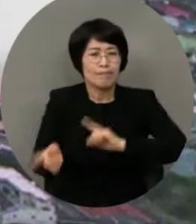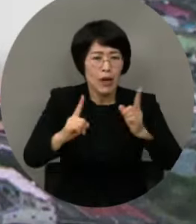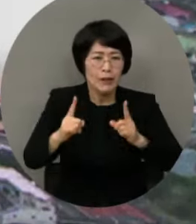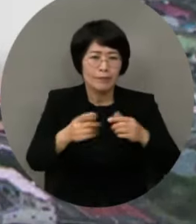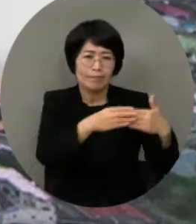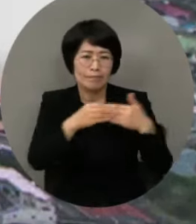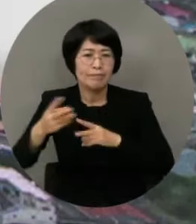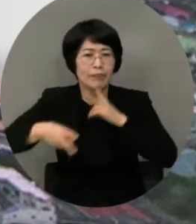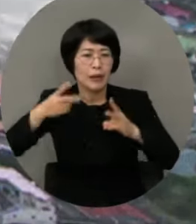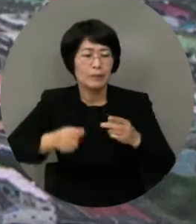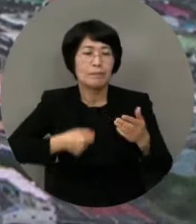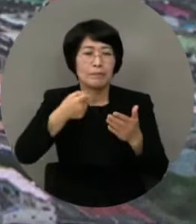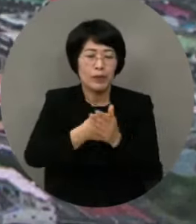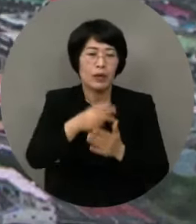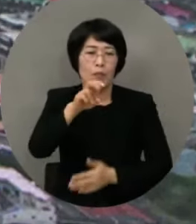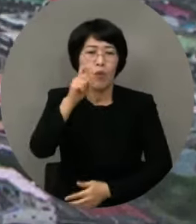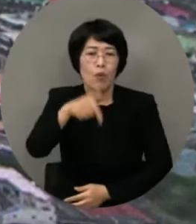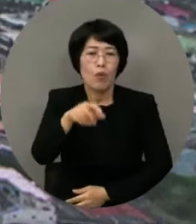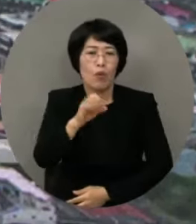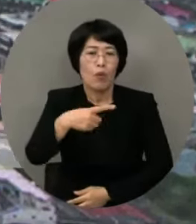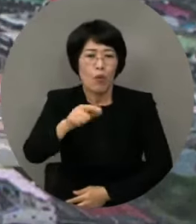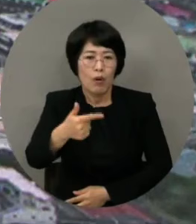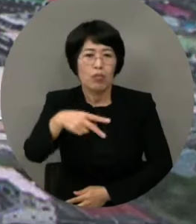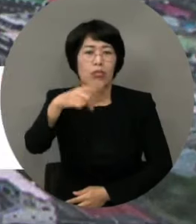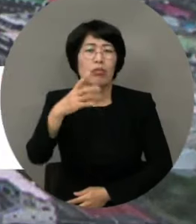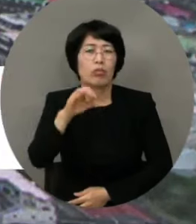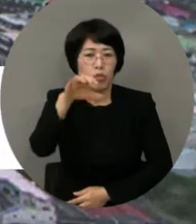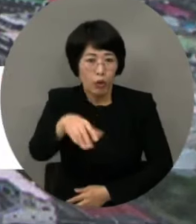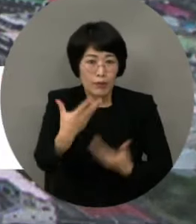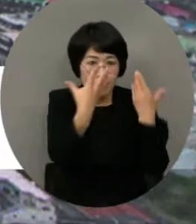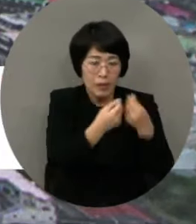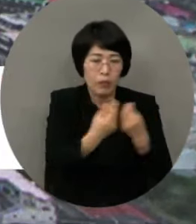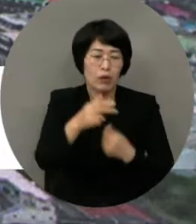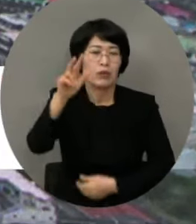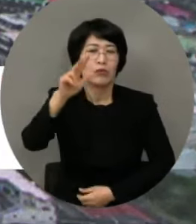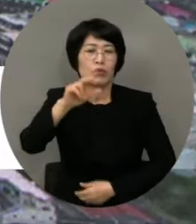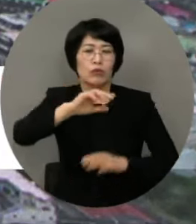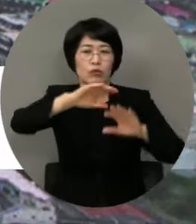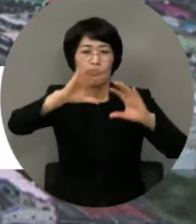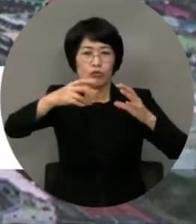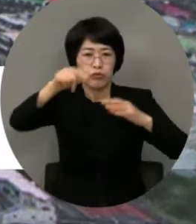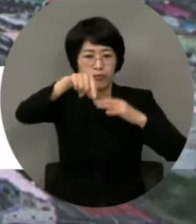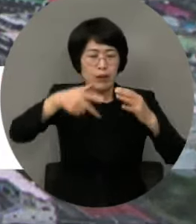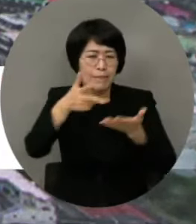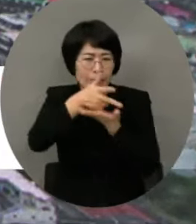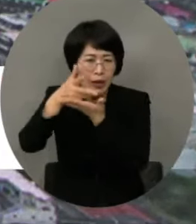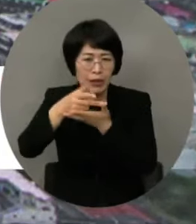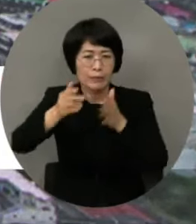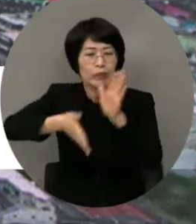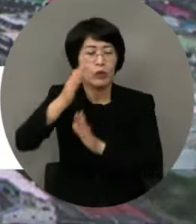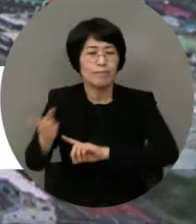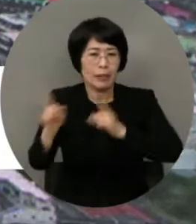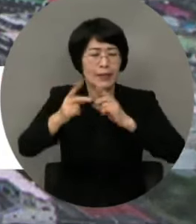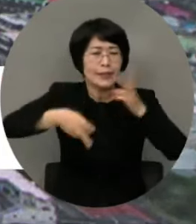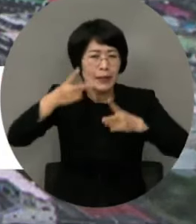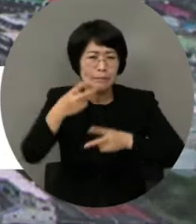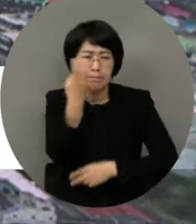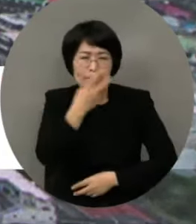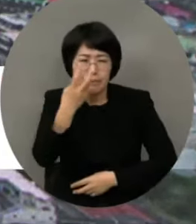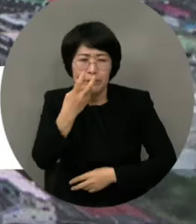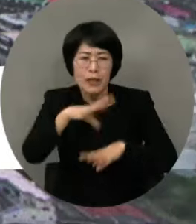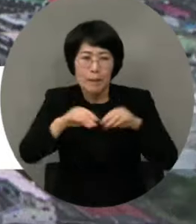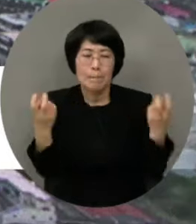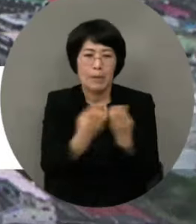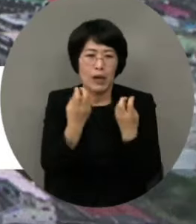사업으로 선정된 목포시 목원동의 사례를 중심으로 국내외 취재를 통해 도시재생 사업을 진단하고 해법을